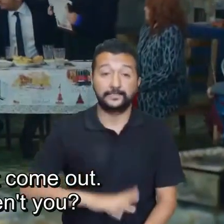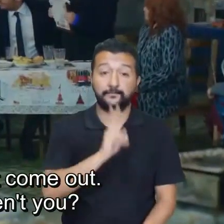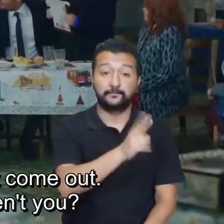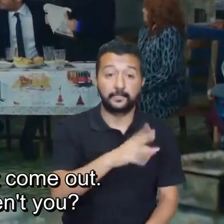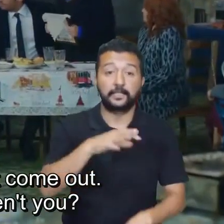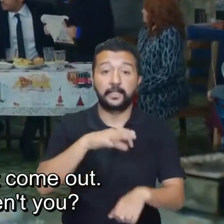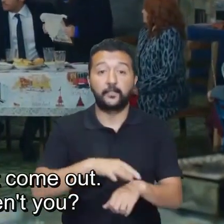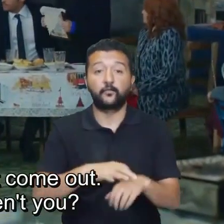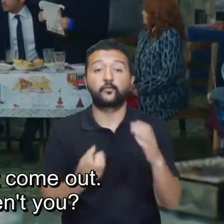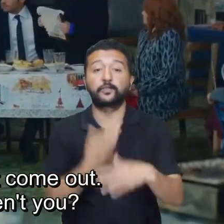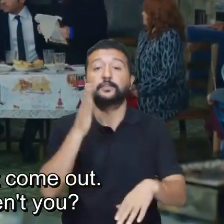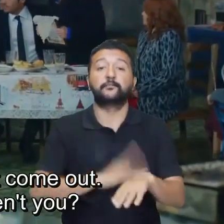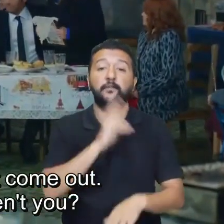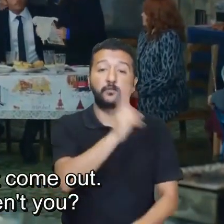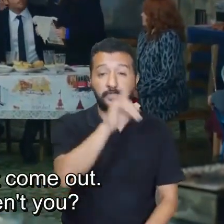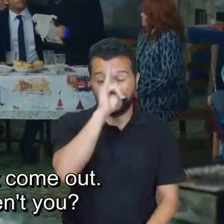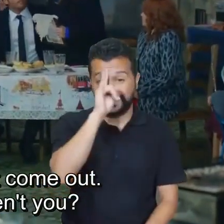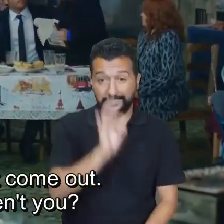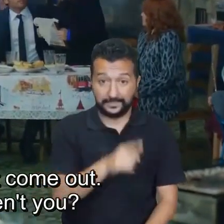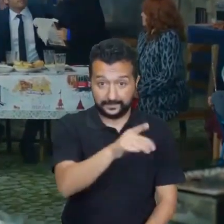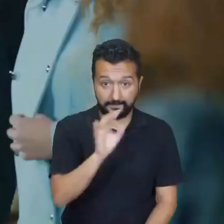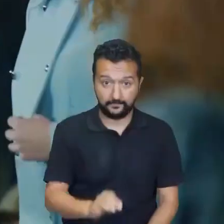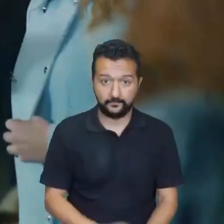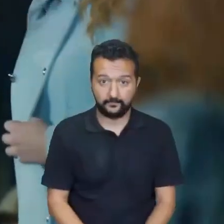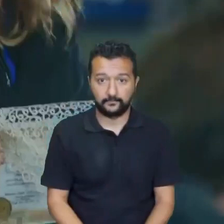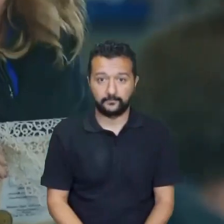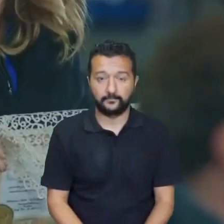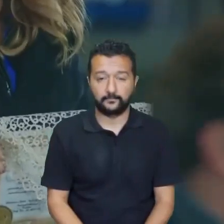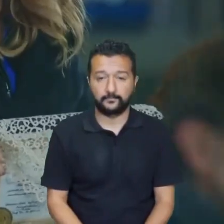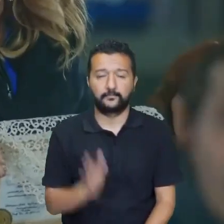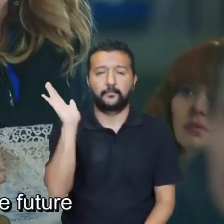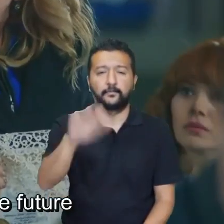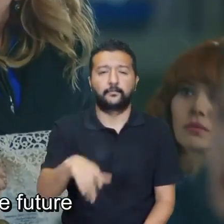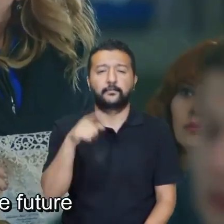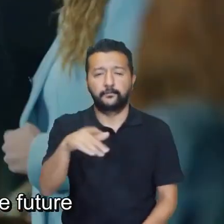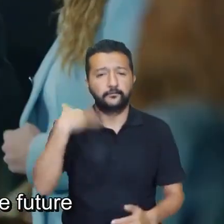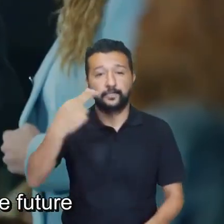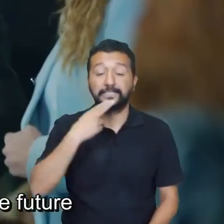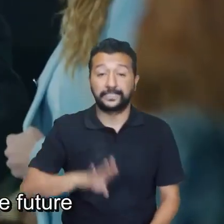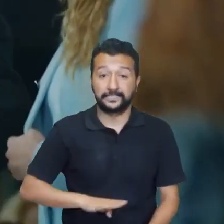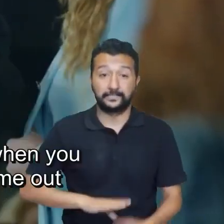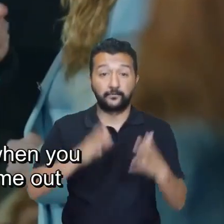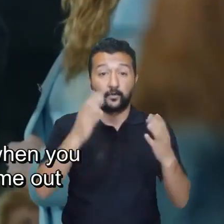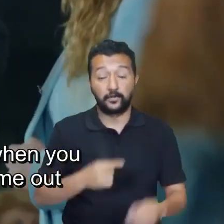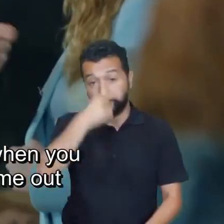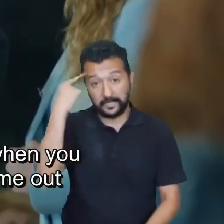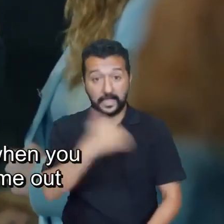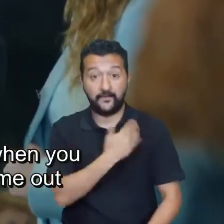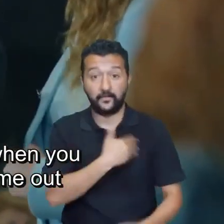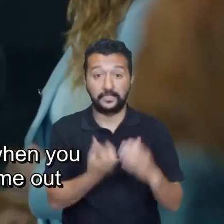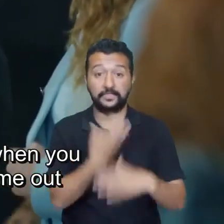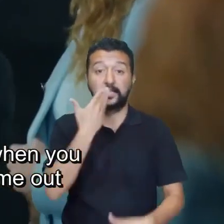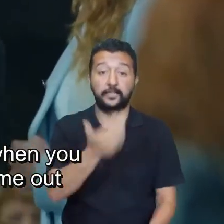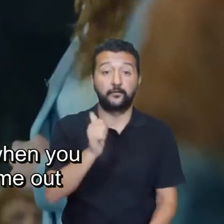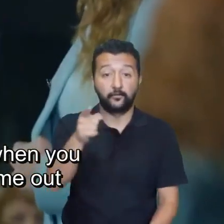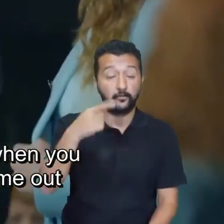kızın hekim çıkmadı. Onu kıskandın değil mi? Hayt! İleride bir kızımız olur. Belki avukat çıkardı